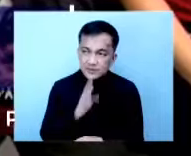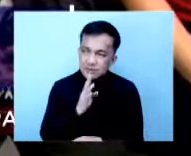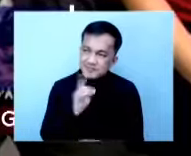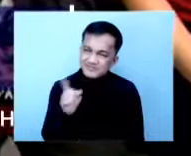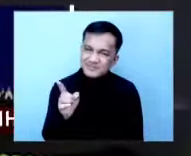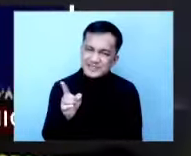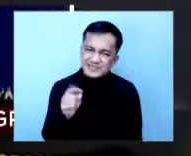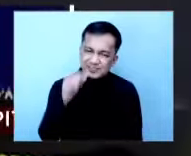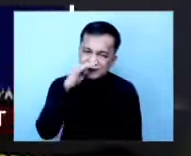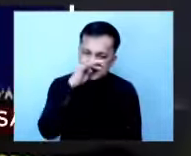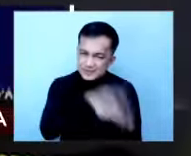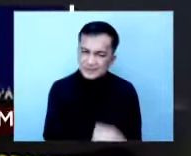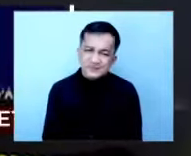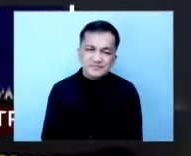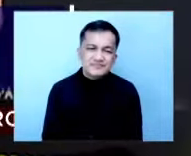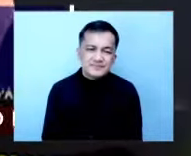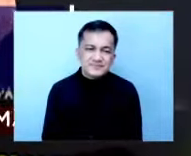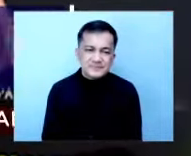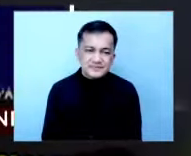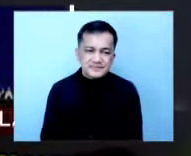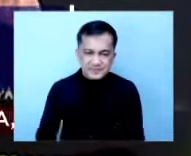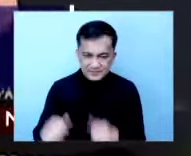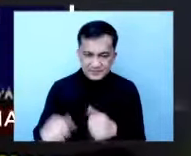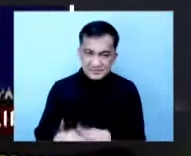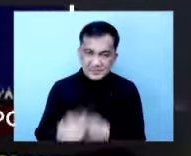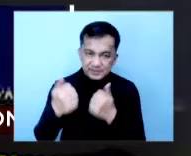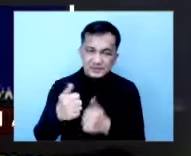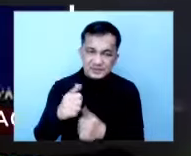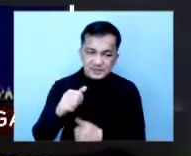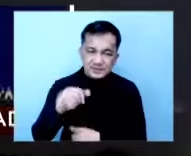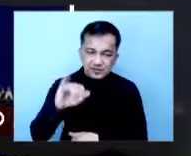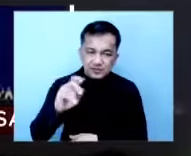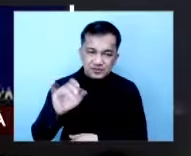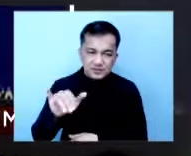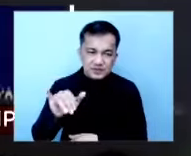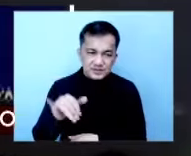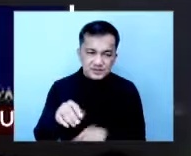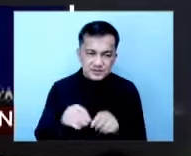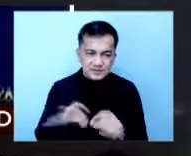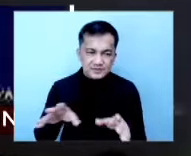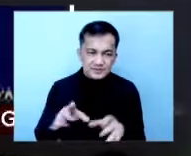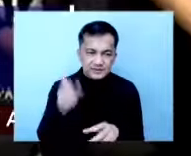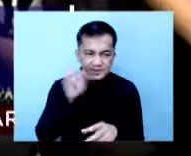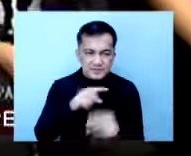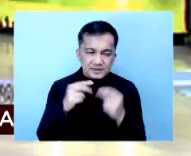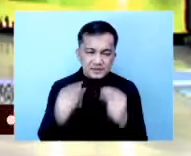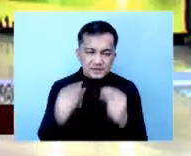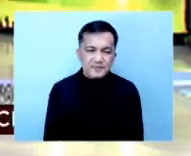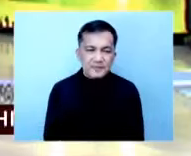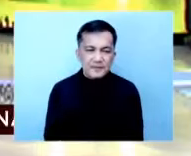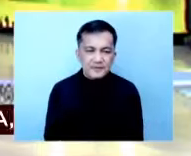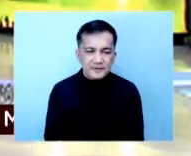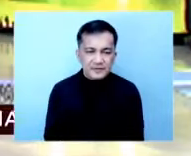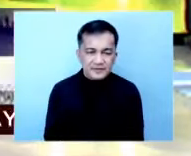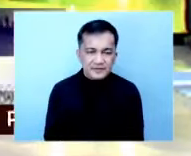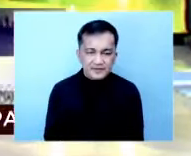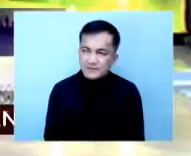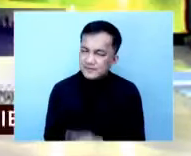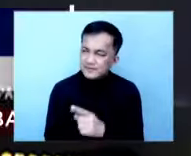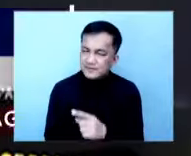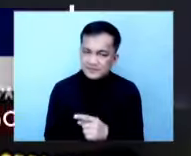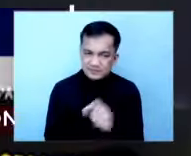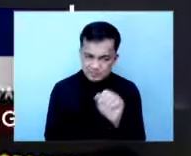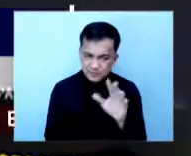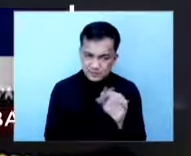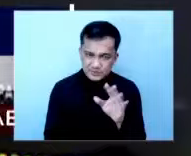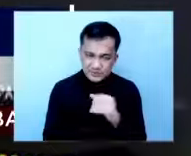mga sinungaling yung... May hamon naman si Henyo Master Joey De Leon sa mga nagpapakalat ng fake news. Umabot lang kayo ng 15